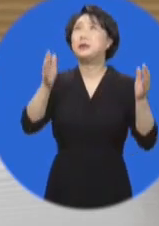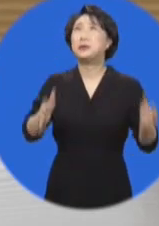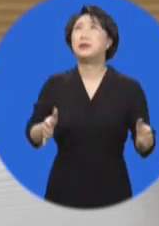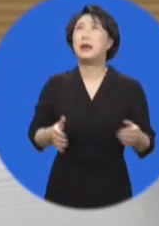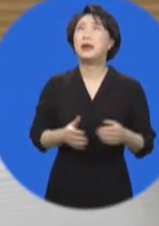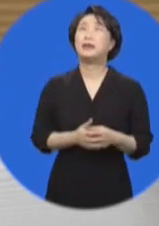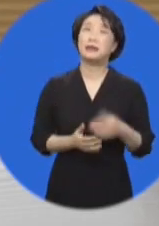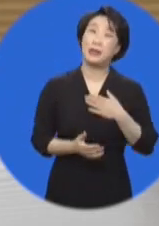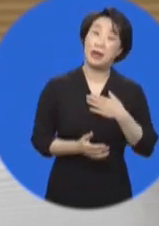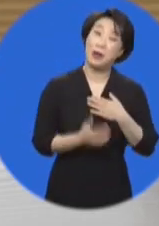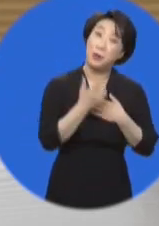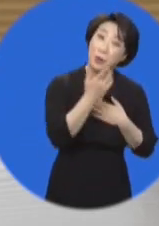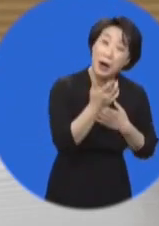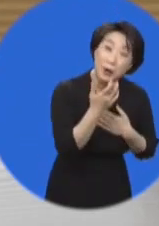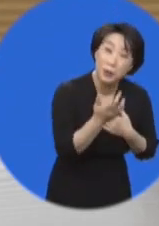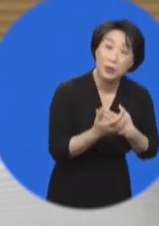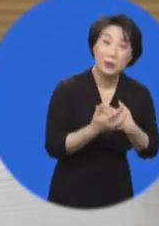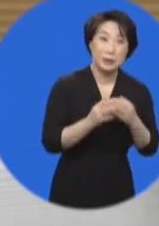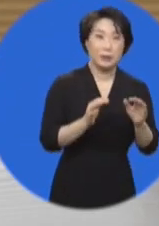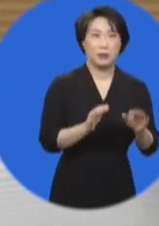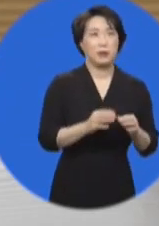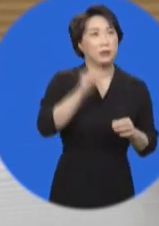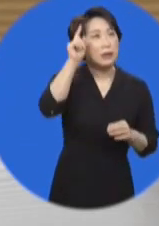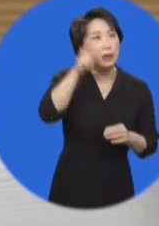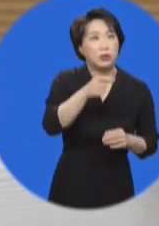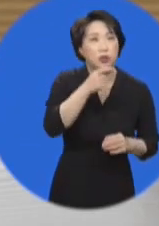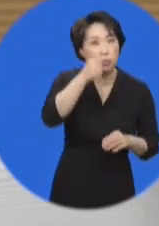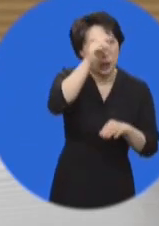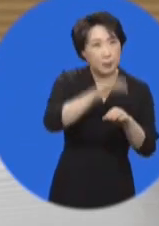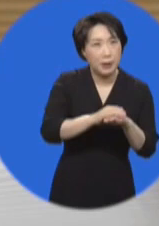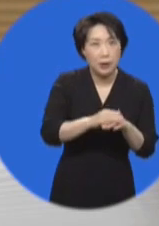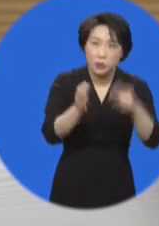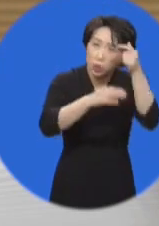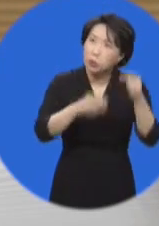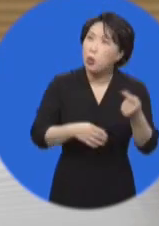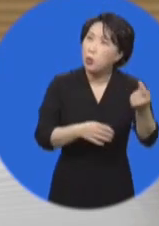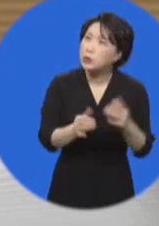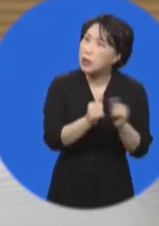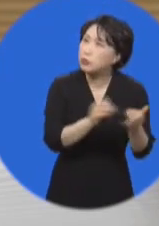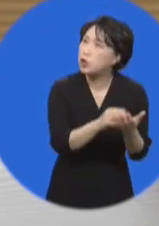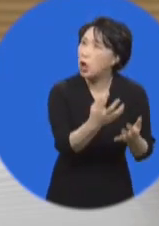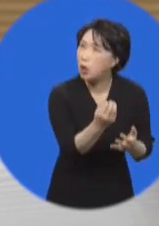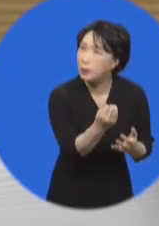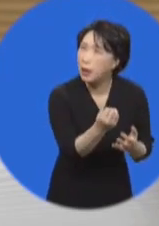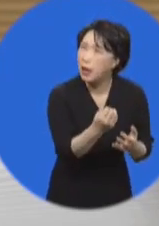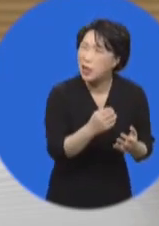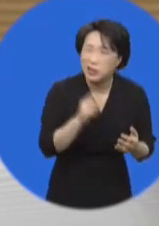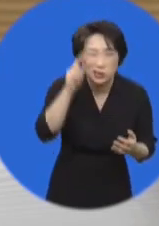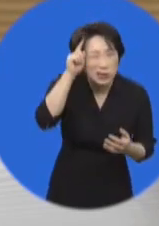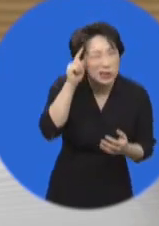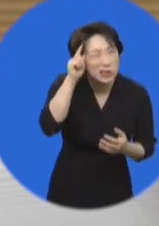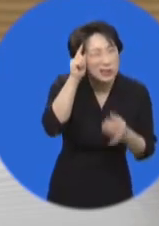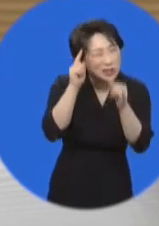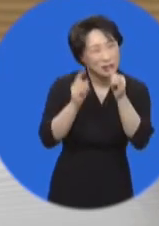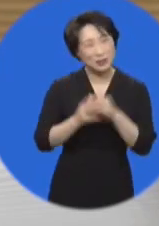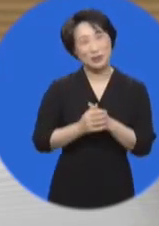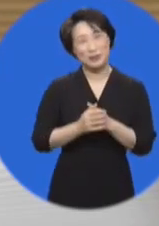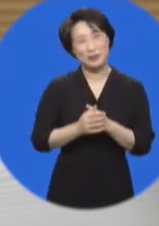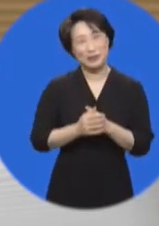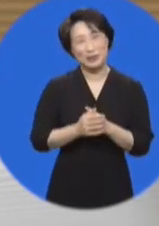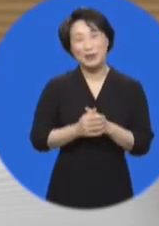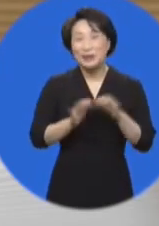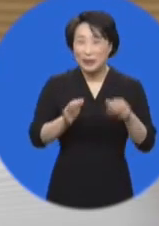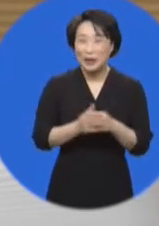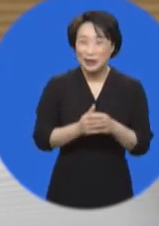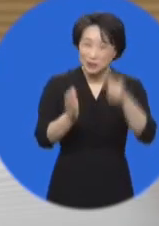화요일 날이 되면 내일 3일 예배 우리 성도들이 얼마나 올라나, 우리